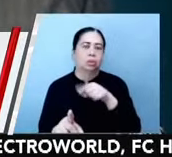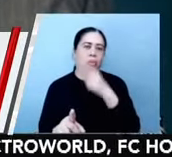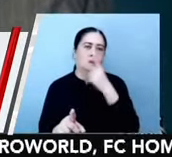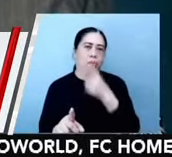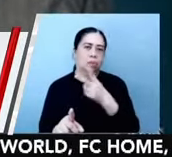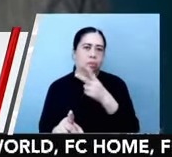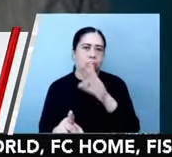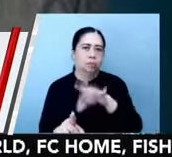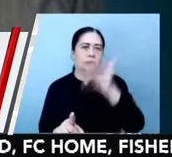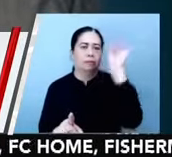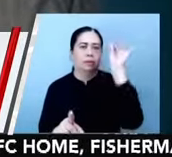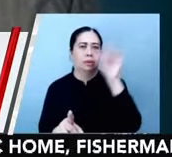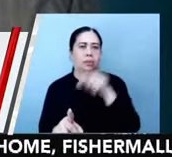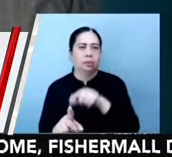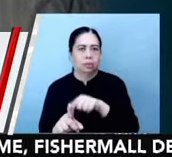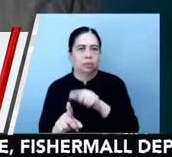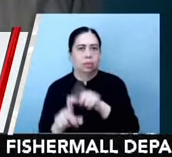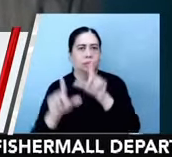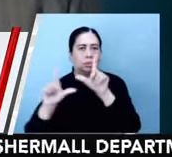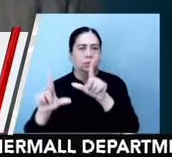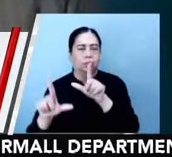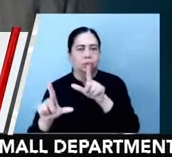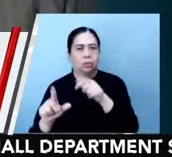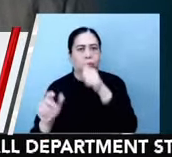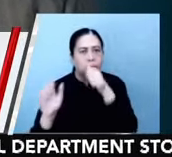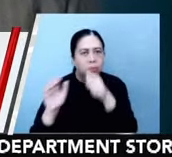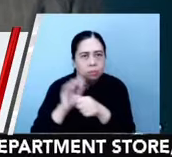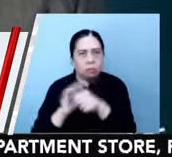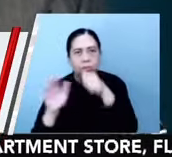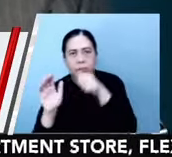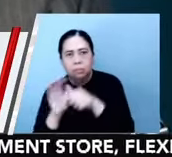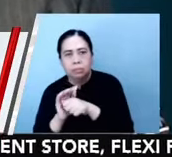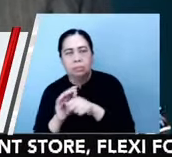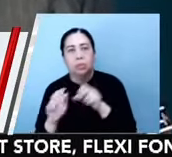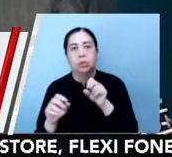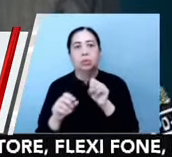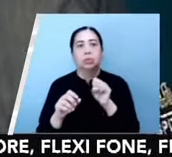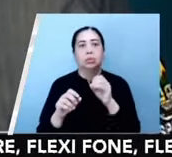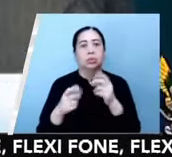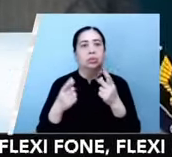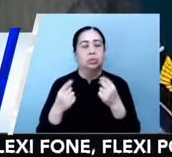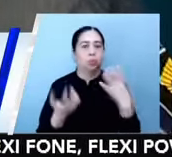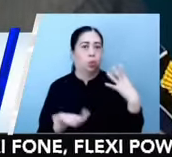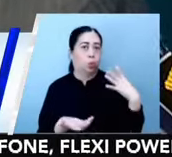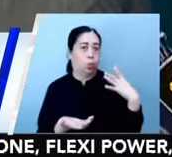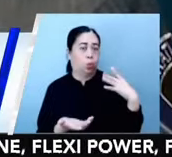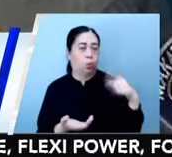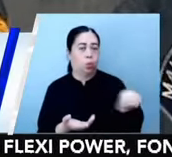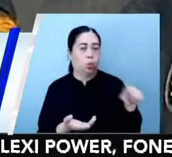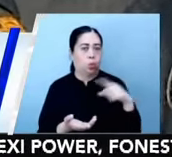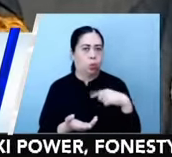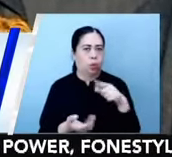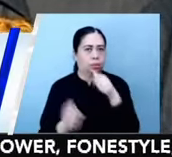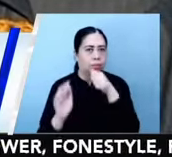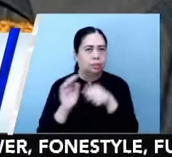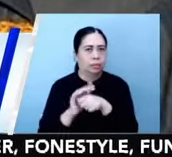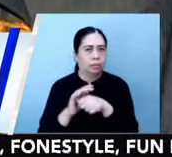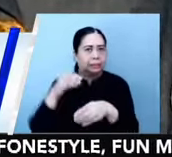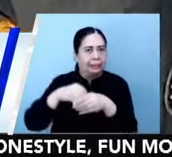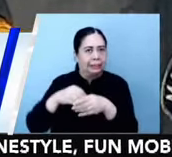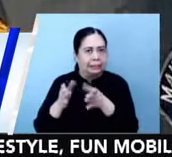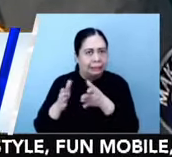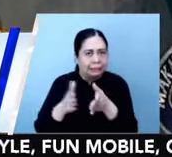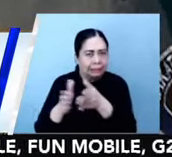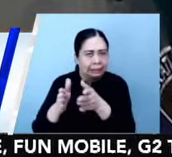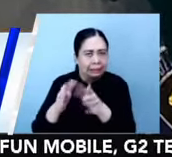na nandun itong suspect na nagtatago. So from there, hinihintay natin kasi nagtago siya sa looban. Nung lumabas po siya